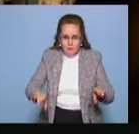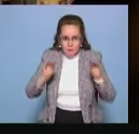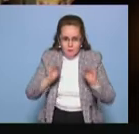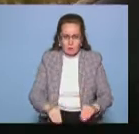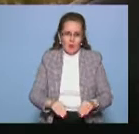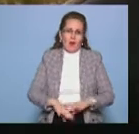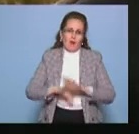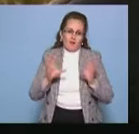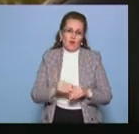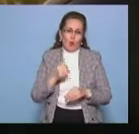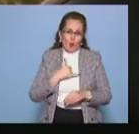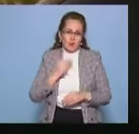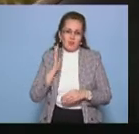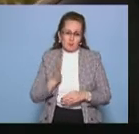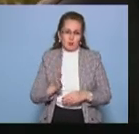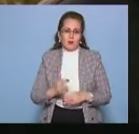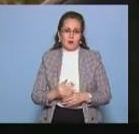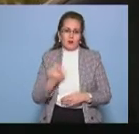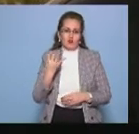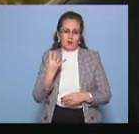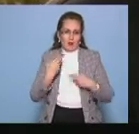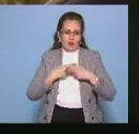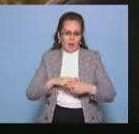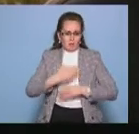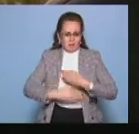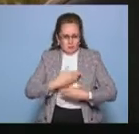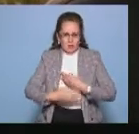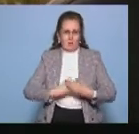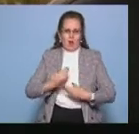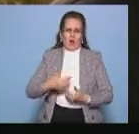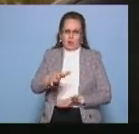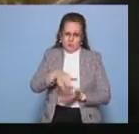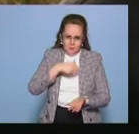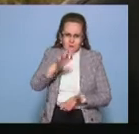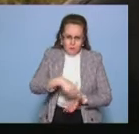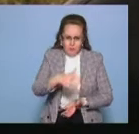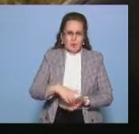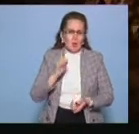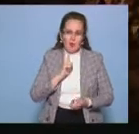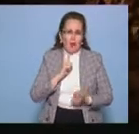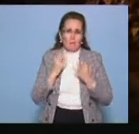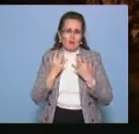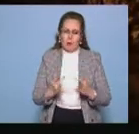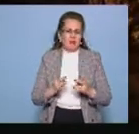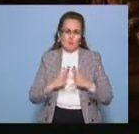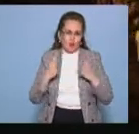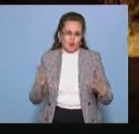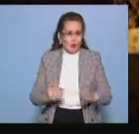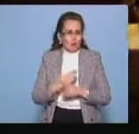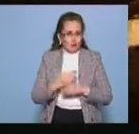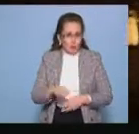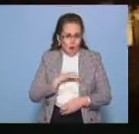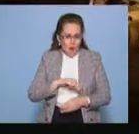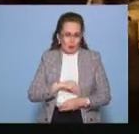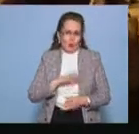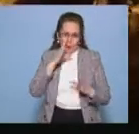нас 4 техники бульдозеров работает, 1 экскаватор. Потребность пока вот небольшая такая вот. Часть работ смогут выполнить до